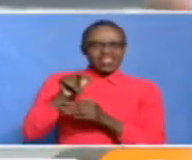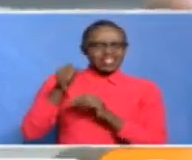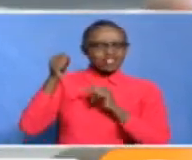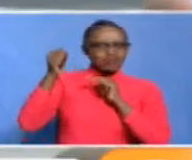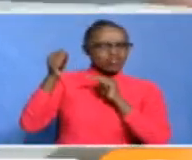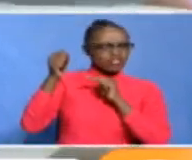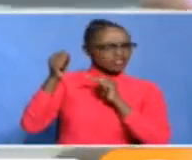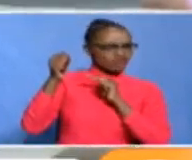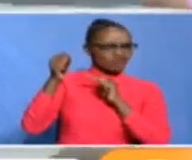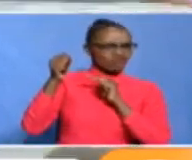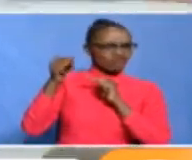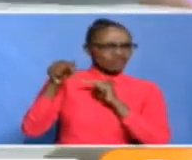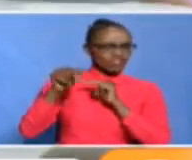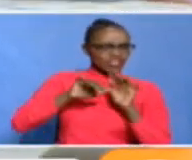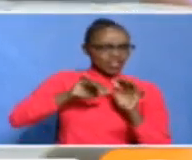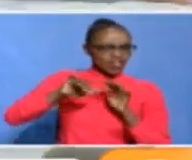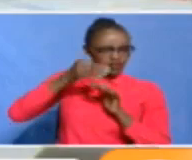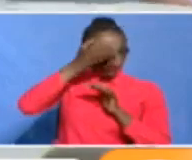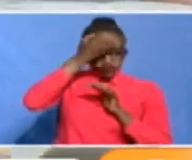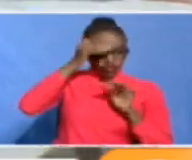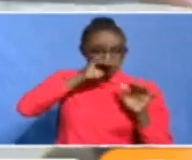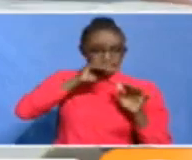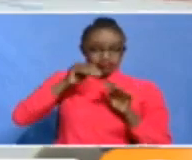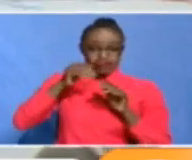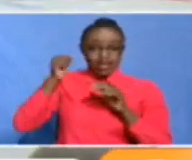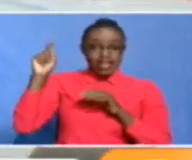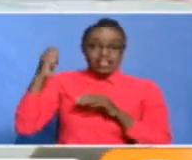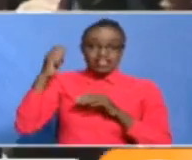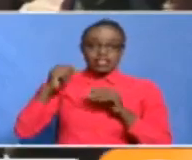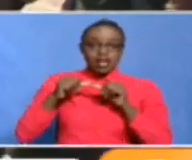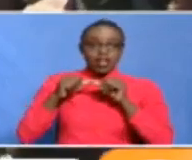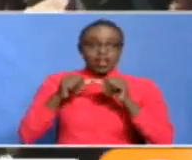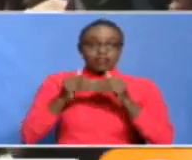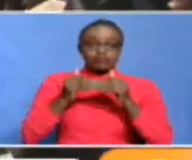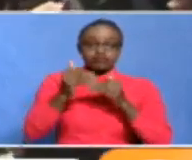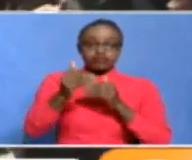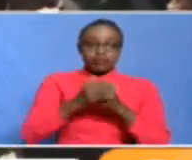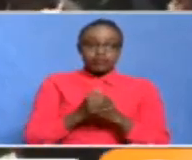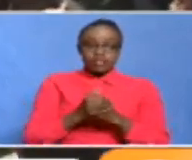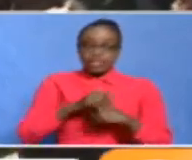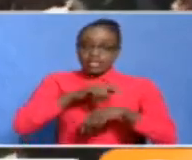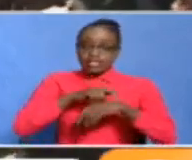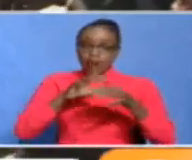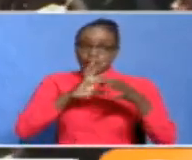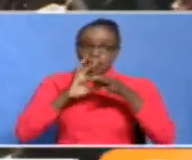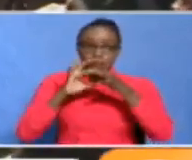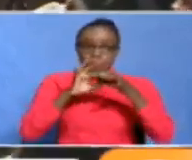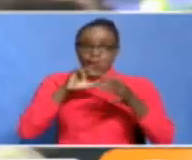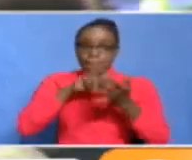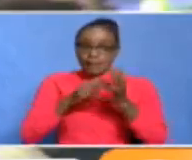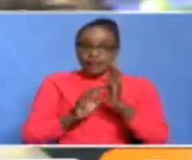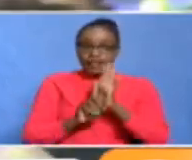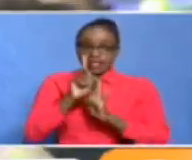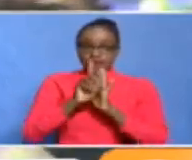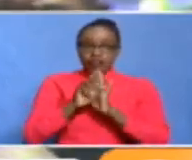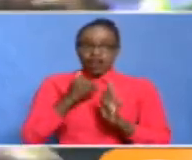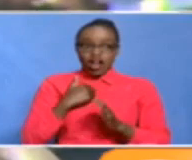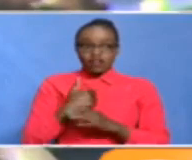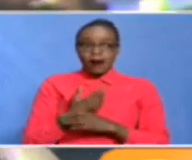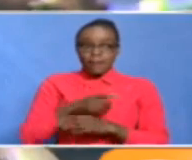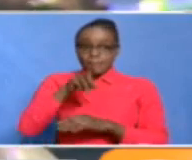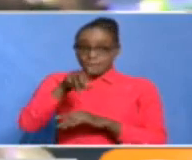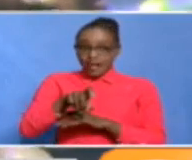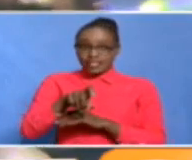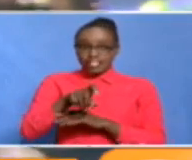siasa ibaki nyuma, Wakenya waende mbele. Palipo umoja kuna maendeleo. Lazima